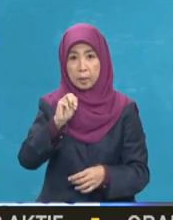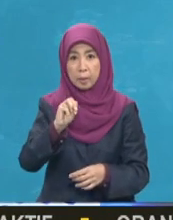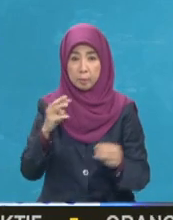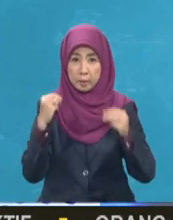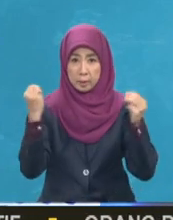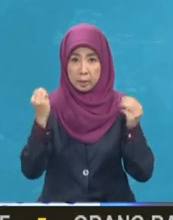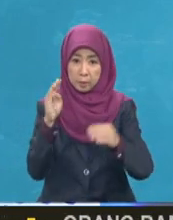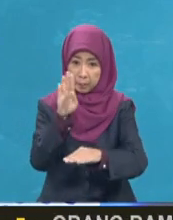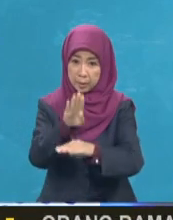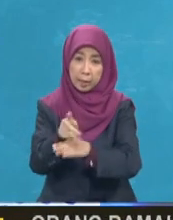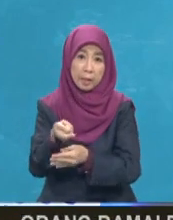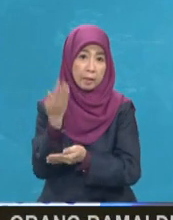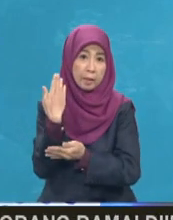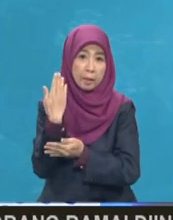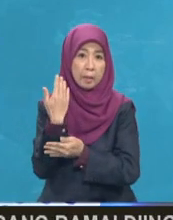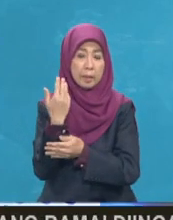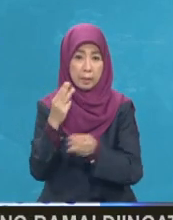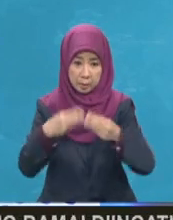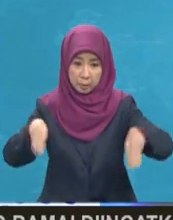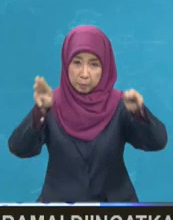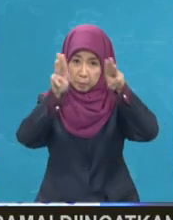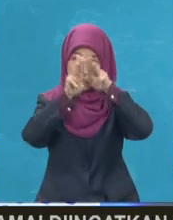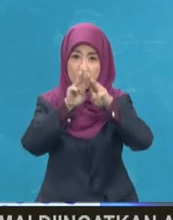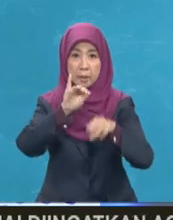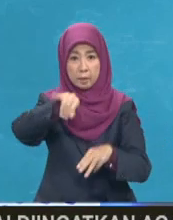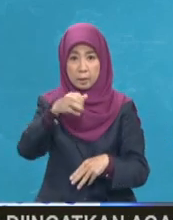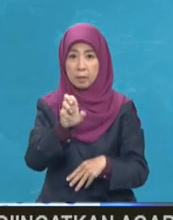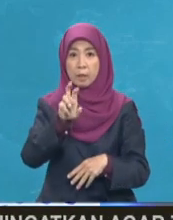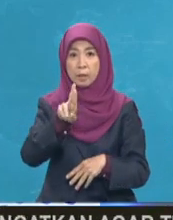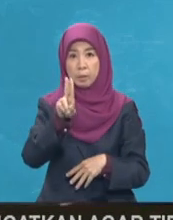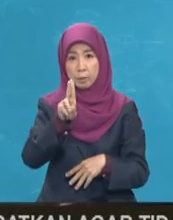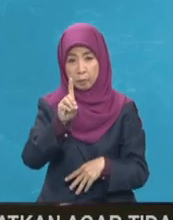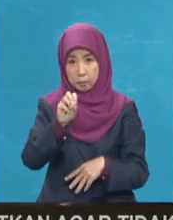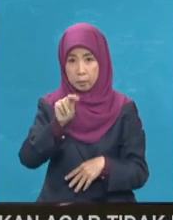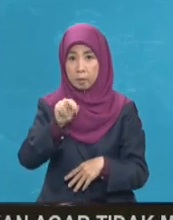petang tadi di masjid almiral Hajjah Maryam Kampung jodoh